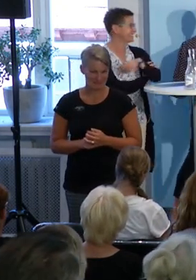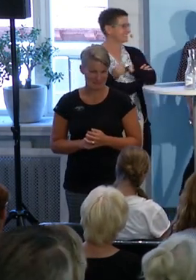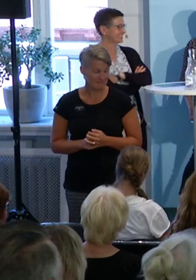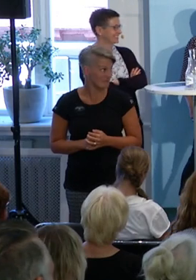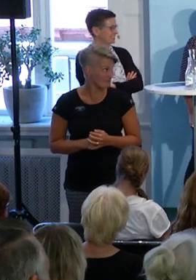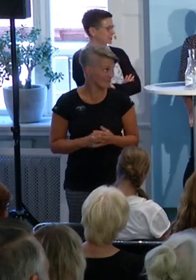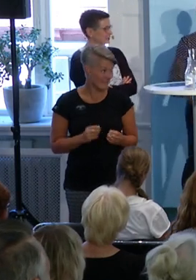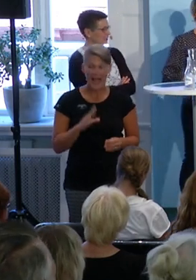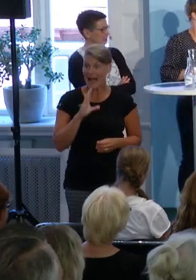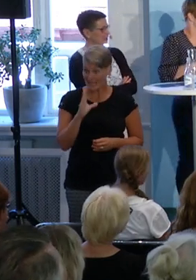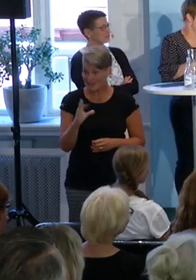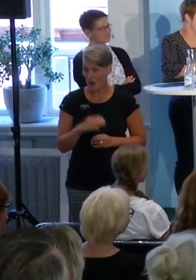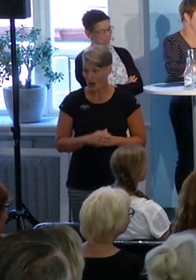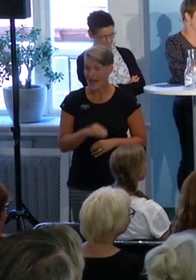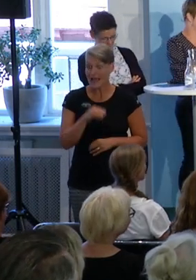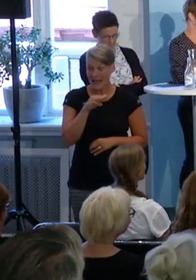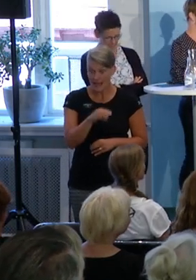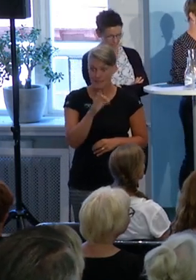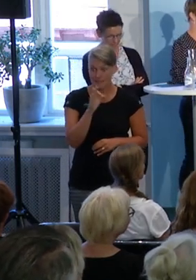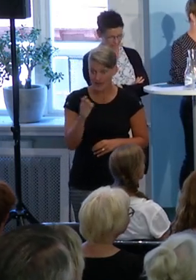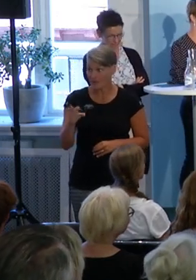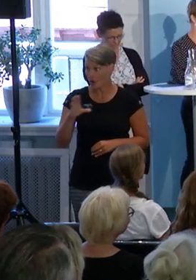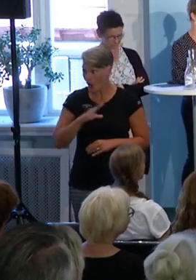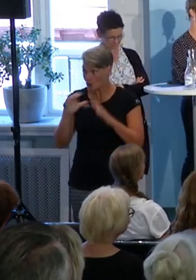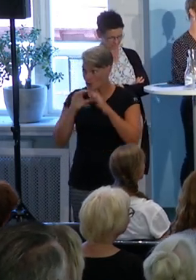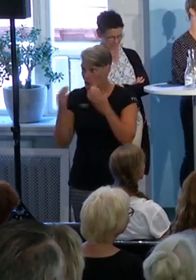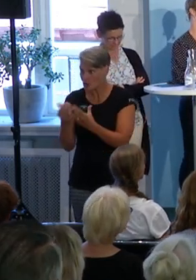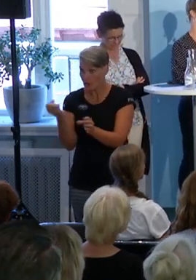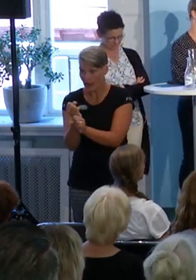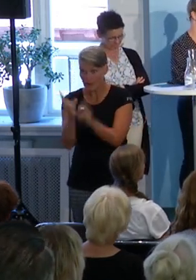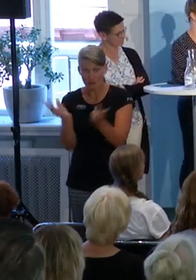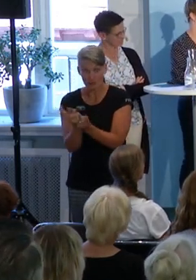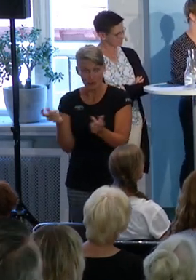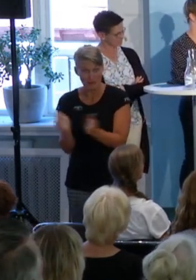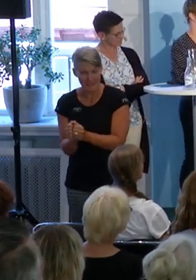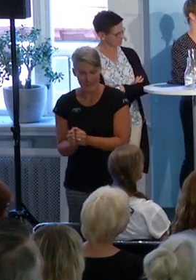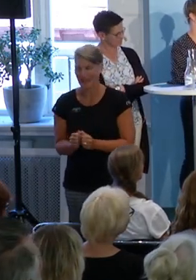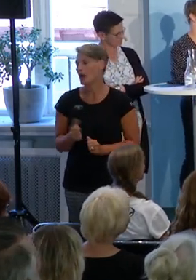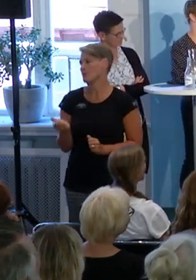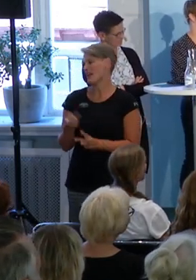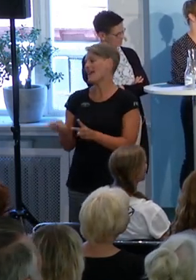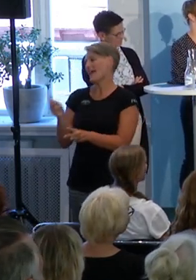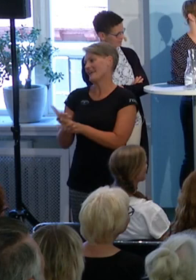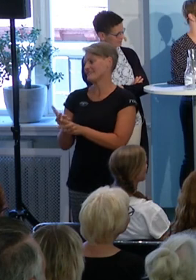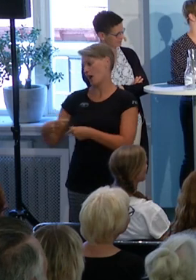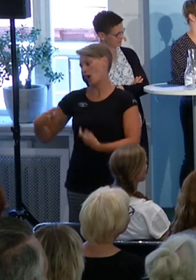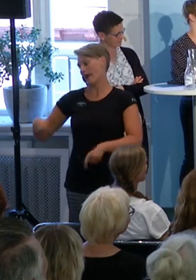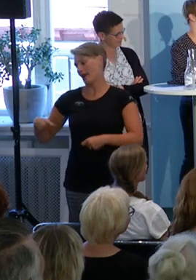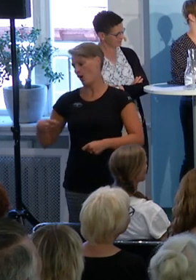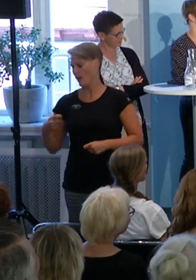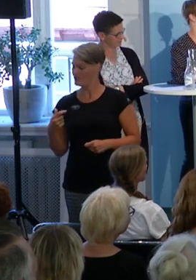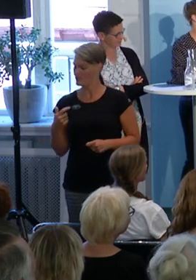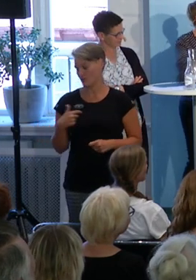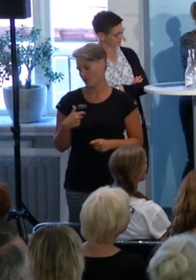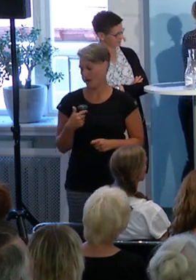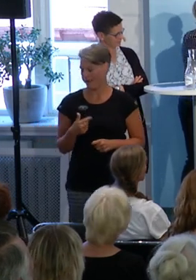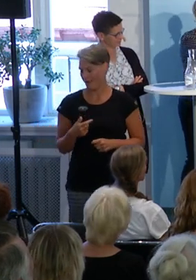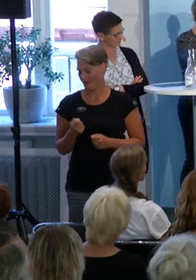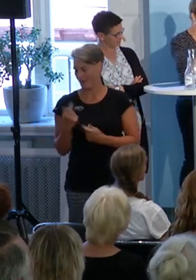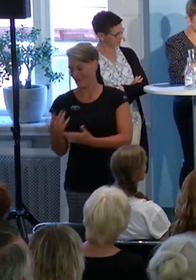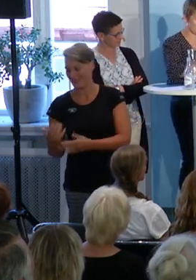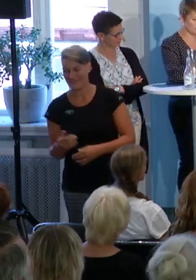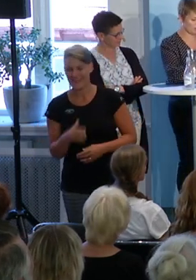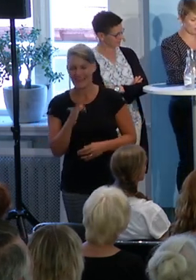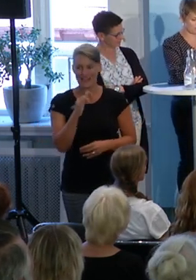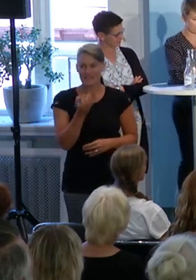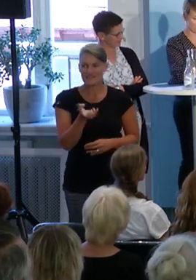Allvar, om Malmö FF gör ett socialt arbete som betyder någonting. Det var bara en extra trailer här som jag stal mig till. Jag var på FC